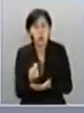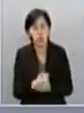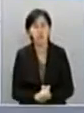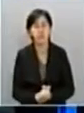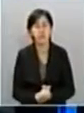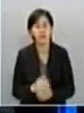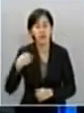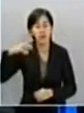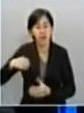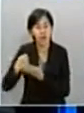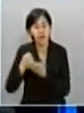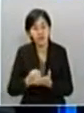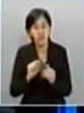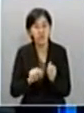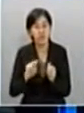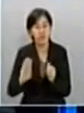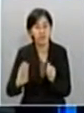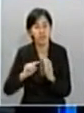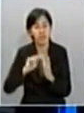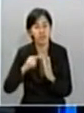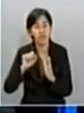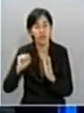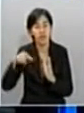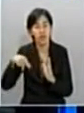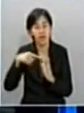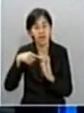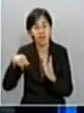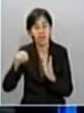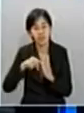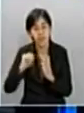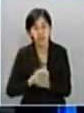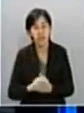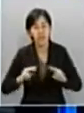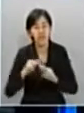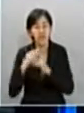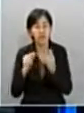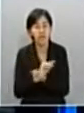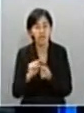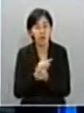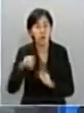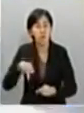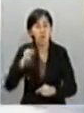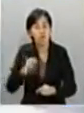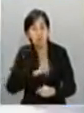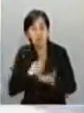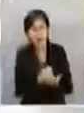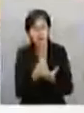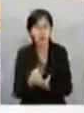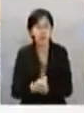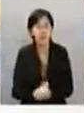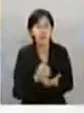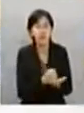อีกหนึ่งหน่วยงานที่ลงไปในพื้นที่อำเภอบางสะพานประจวบคีรีขันธ์นะครับก็คือกระทรวงการพัฒนาสังคมและความมั่นคงของมนุษย์ครับไปช่ว